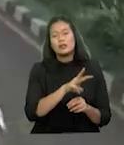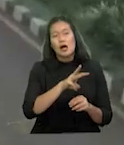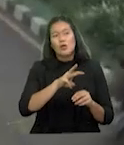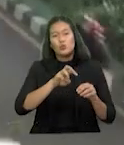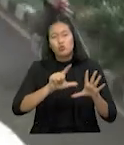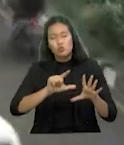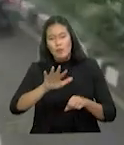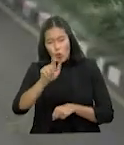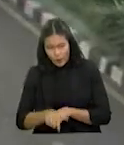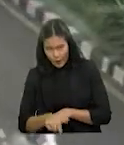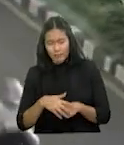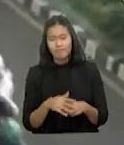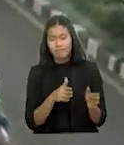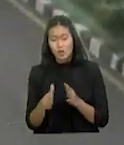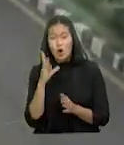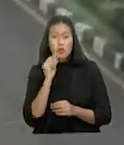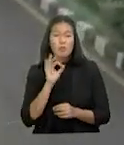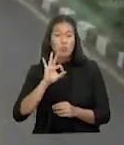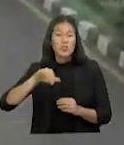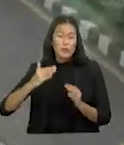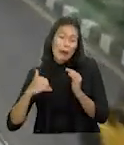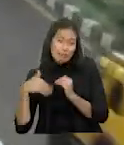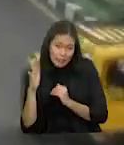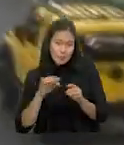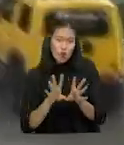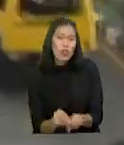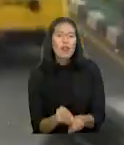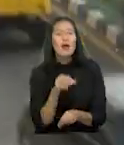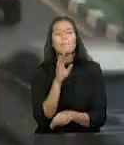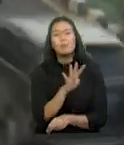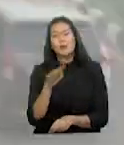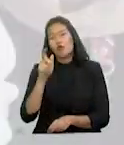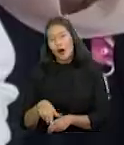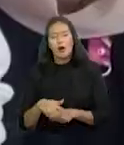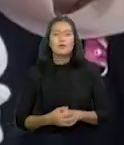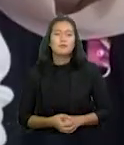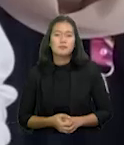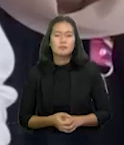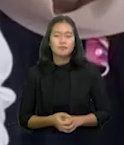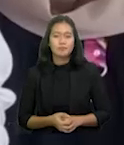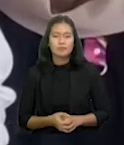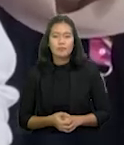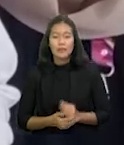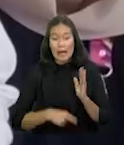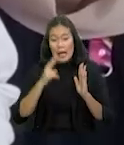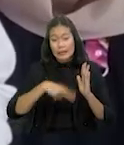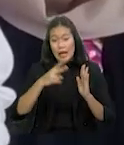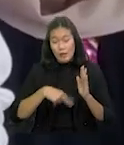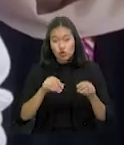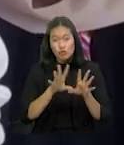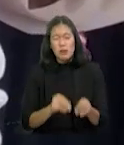orang, sedangkan usia 50 tahun ke atas sebanyak 44 orang. Kalau data terbanyak